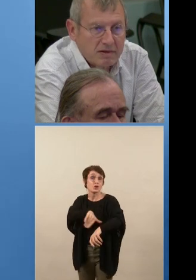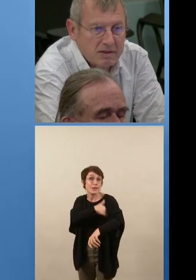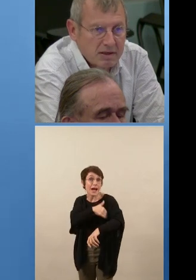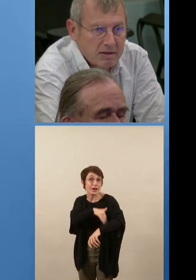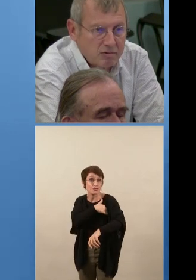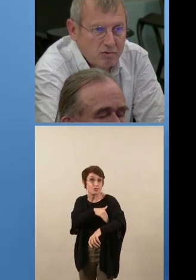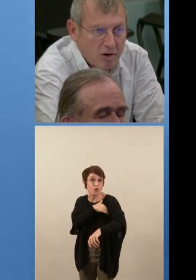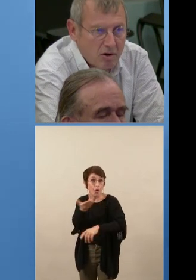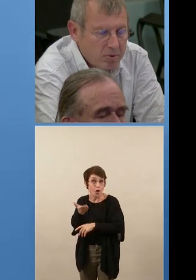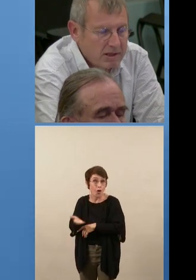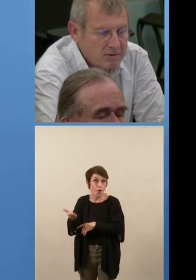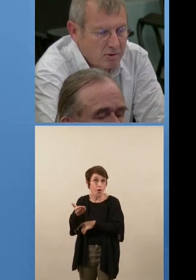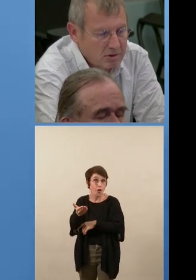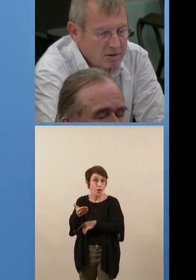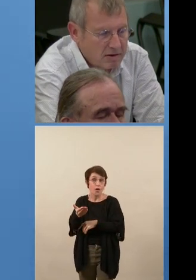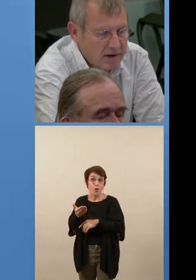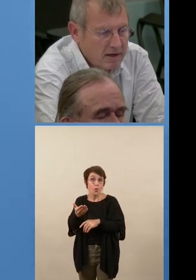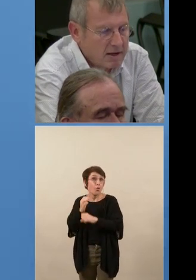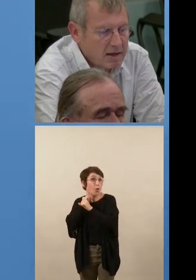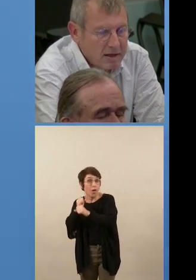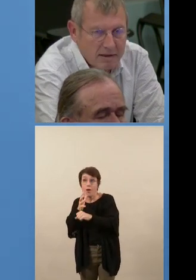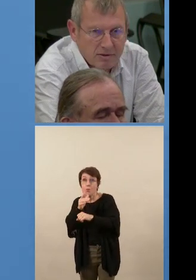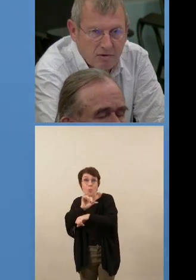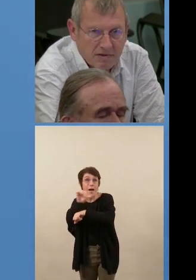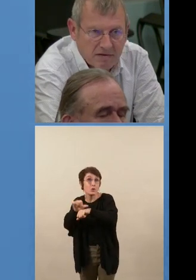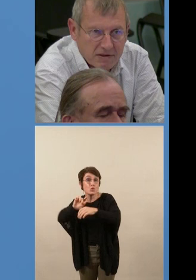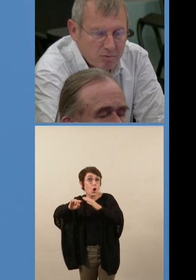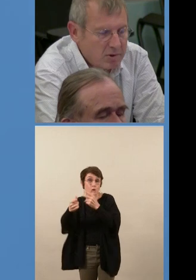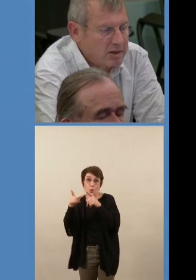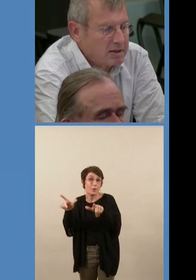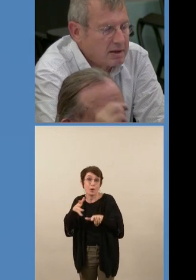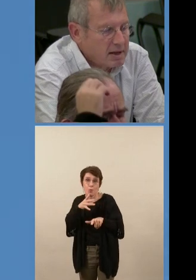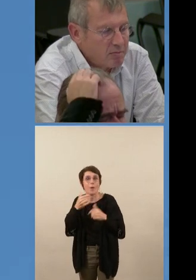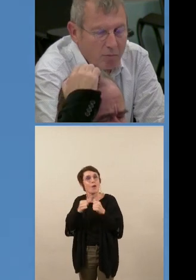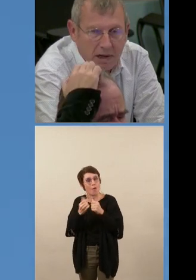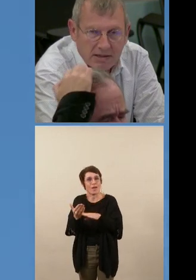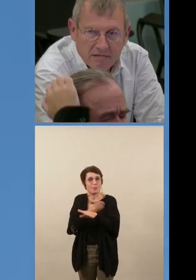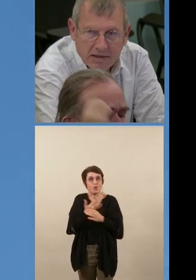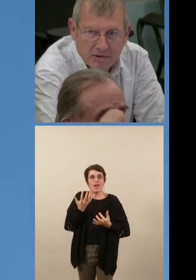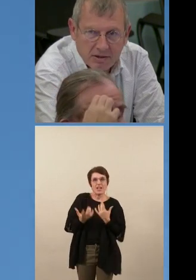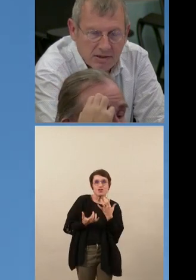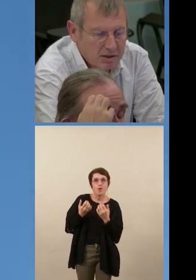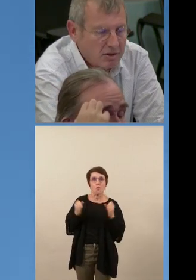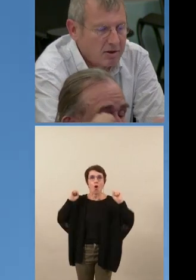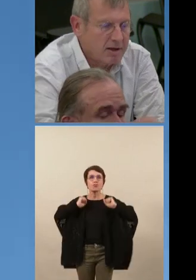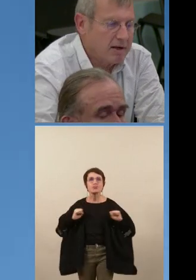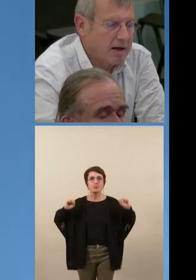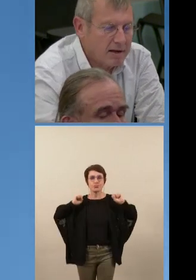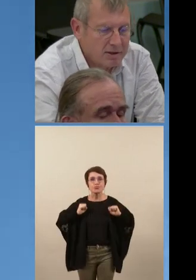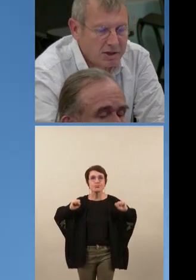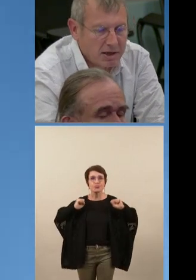bénéficier d'une heure prise sur leur temps de travail et qui sont en face- à faceace publique pour préserver la santé des agents